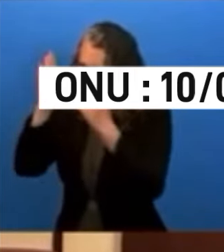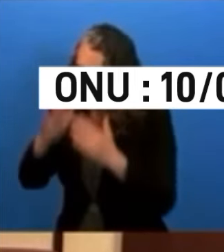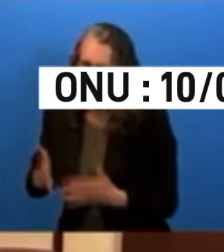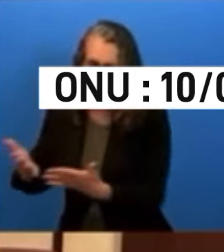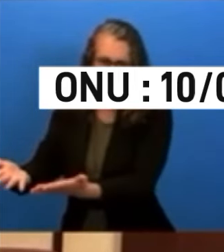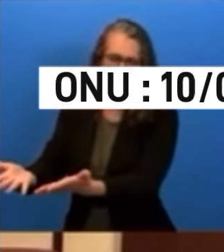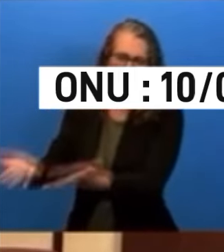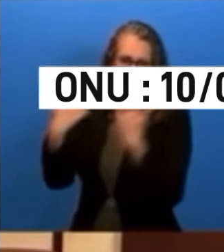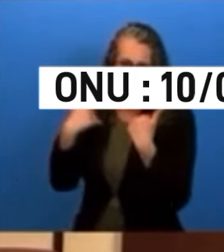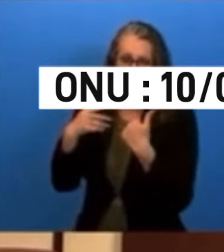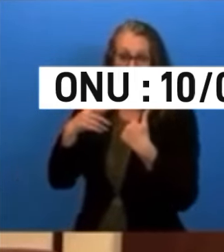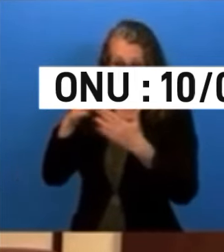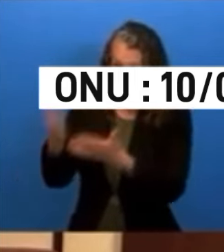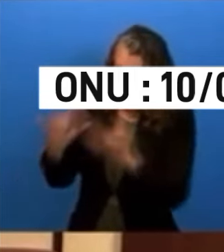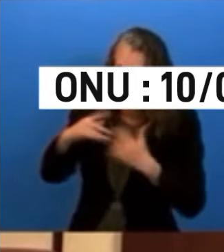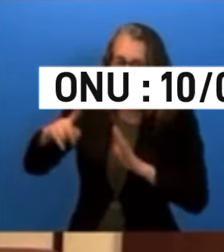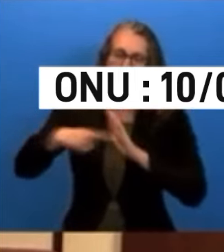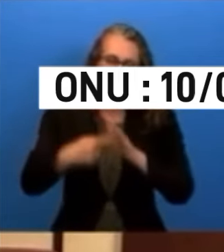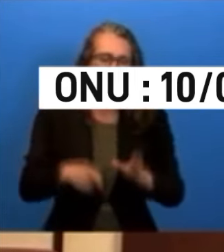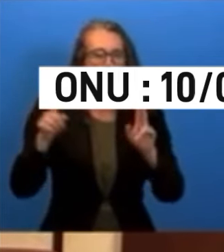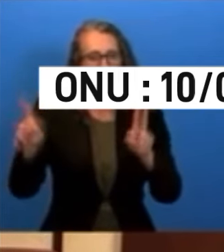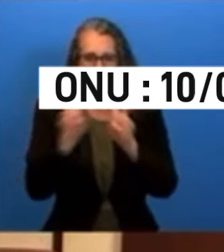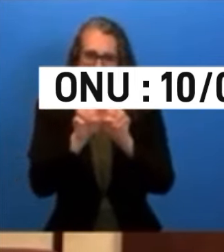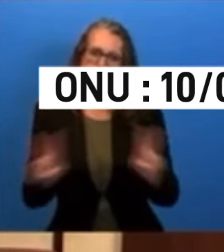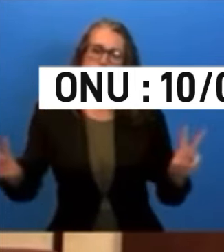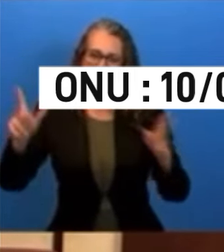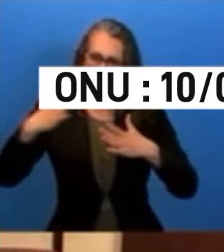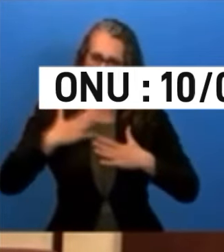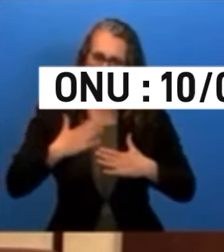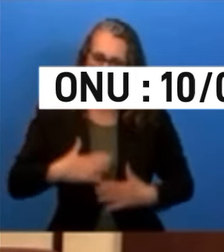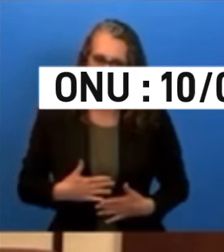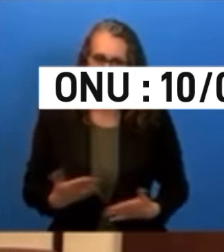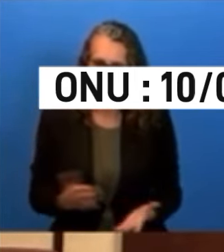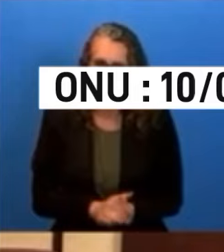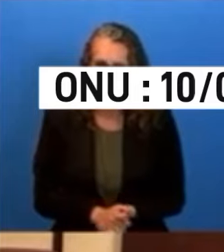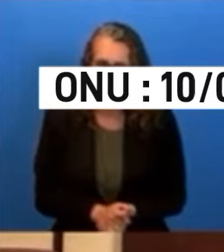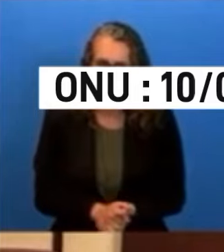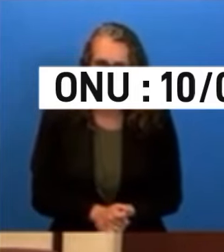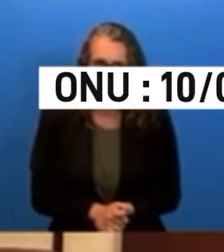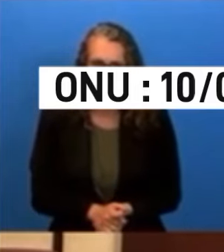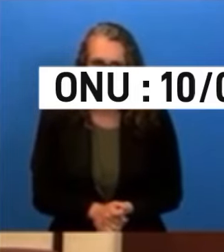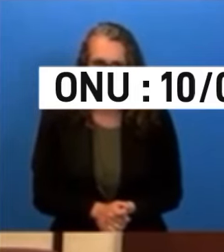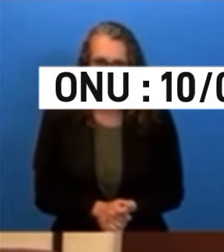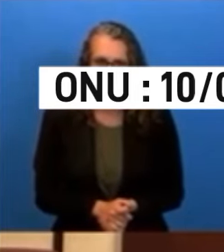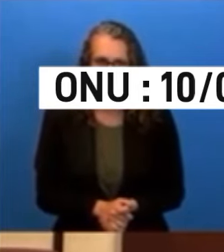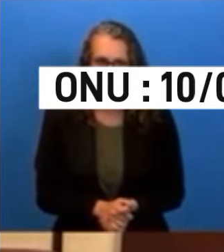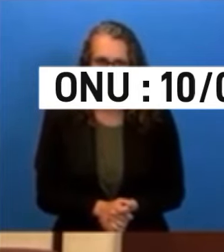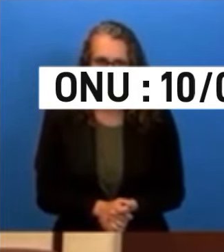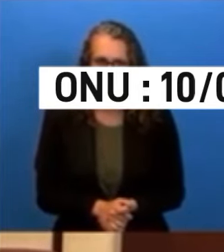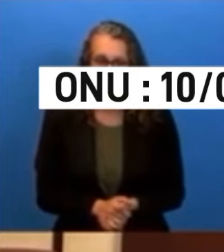تطلق الحكومة الجزائرية سراح كل المعتقلين السياسيين،